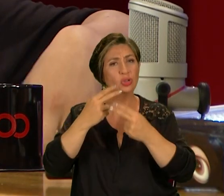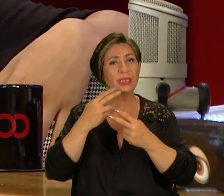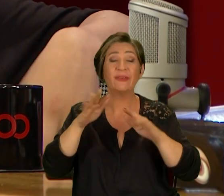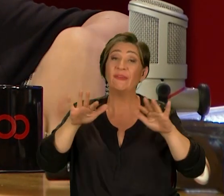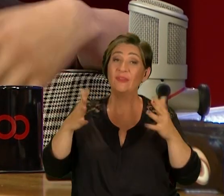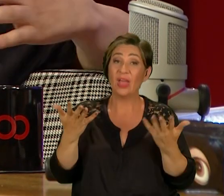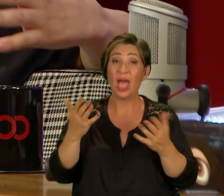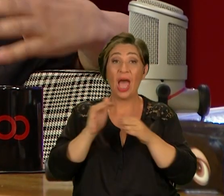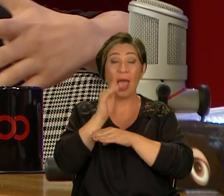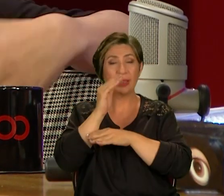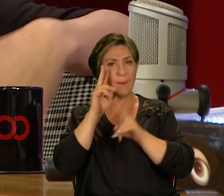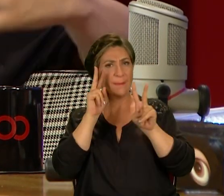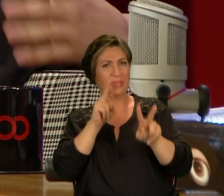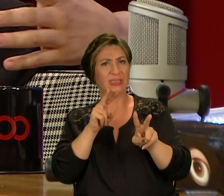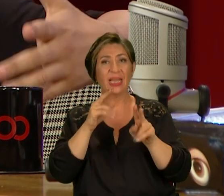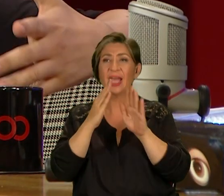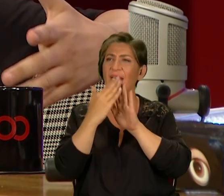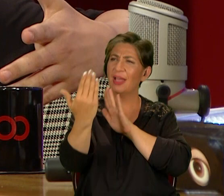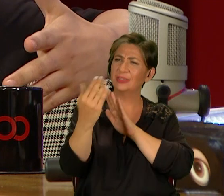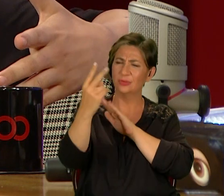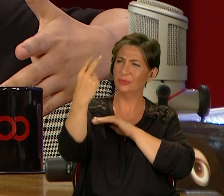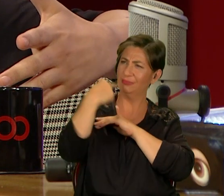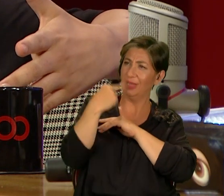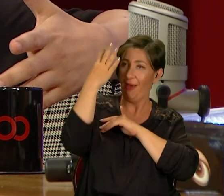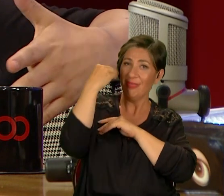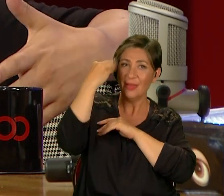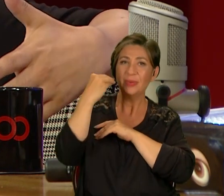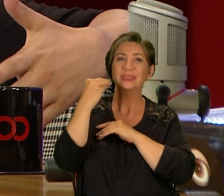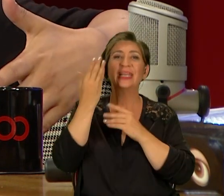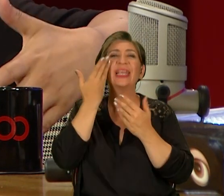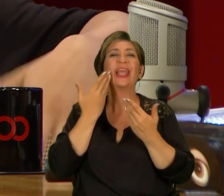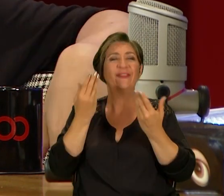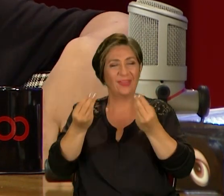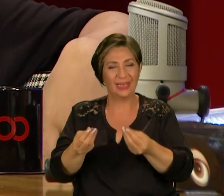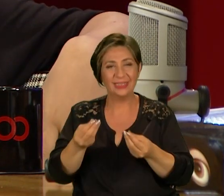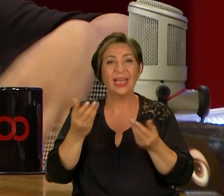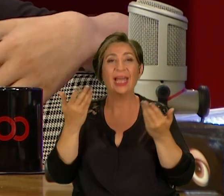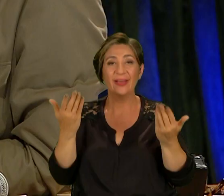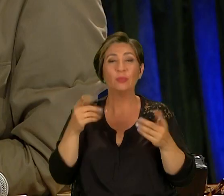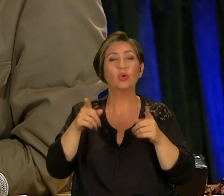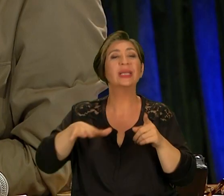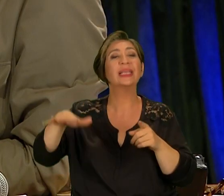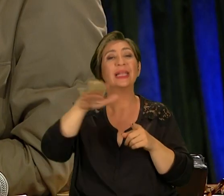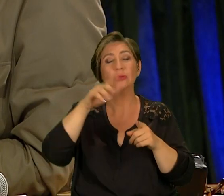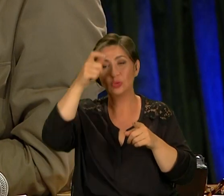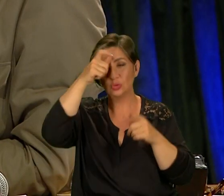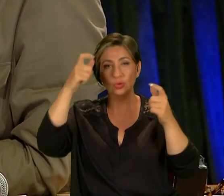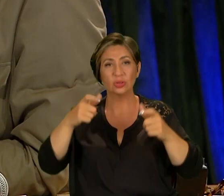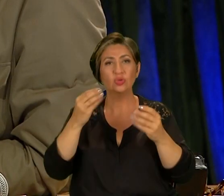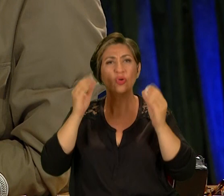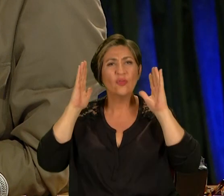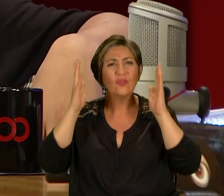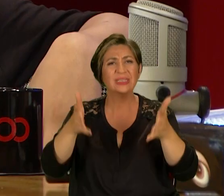veya hayata bakış açınızın karşı taraftan anlaşılması kadar keyif verici bir şey olamaz bence. Bu genelde bizim ülkemizde biz çok